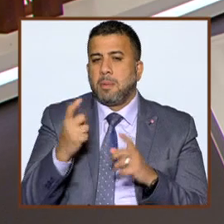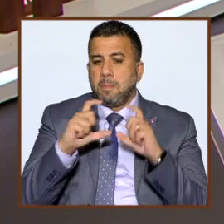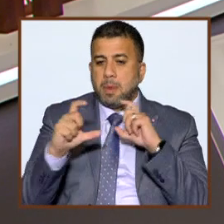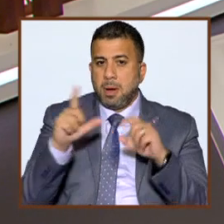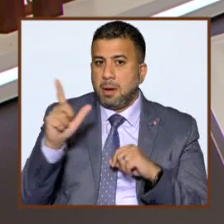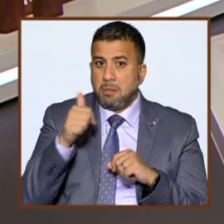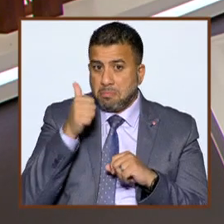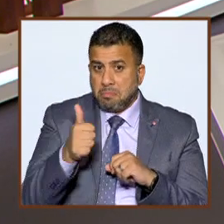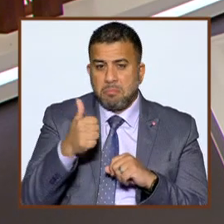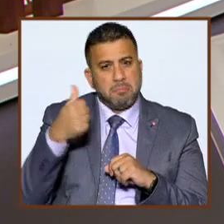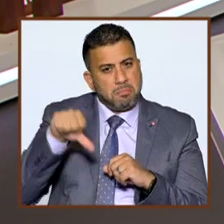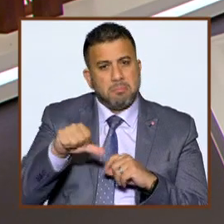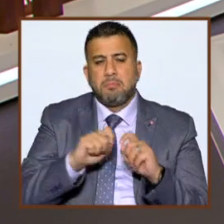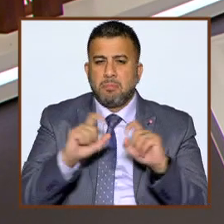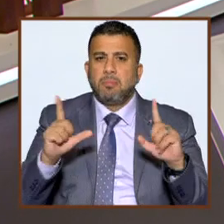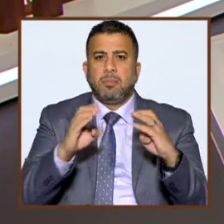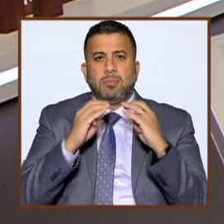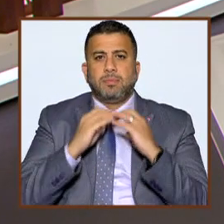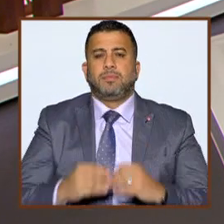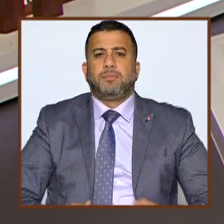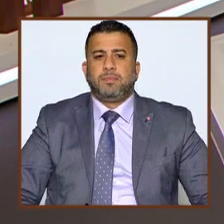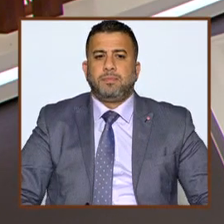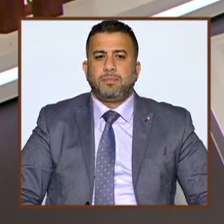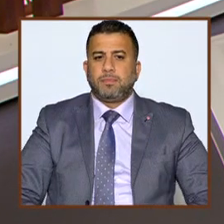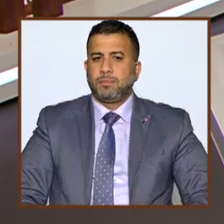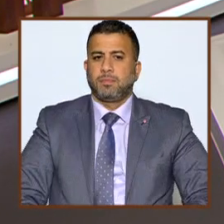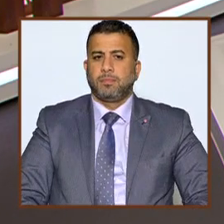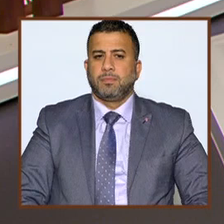يجزاك. مرحبا. تفضل يا ام سيف.